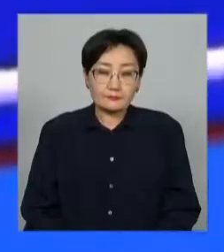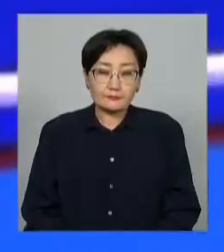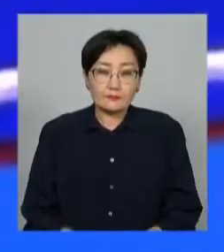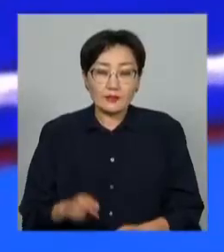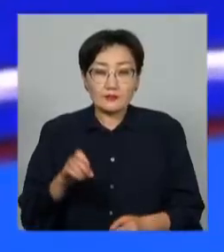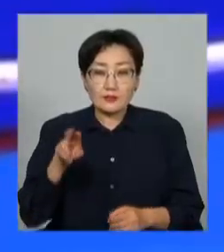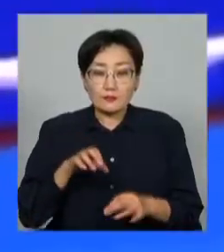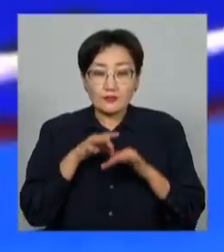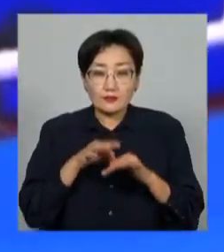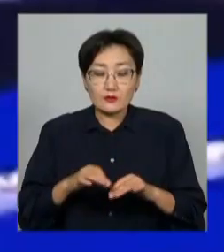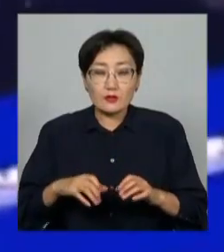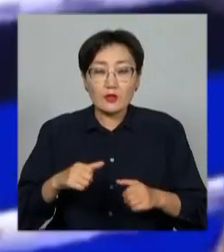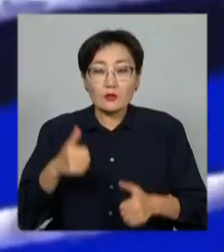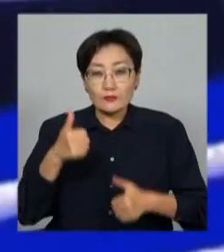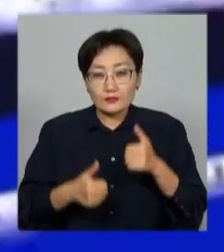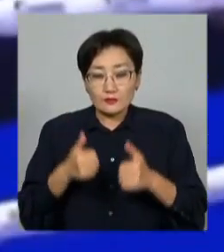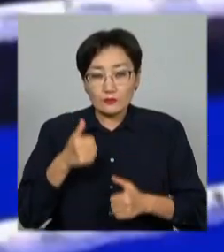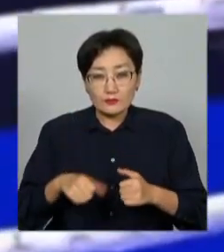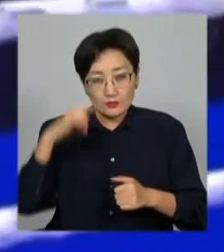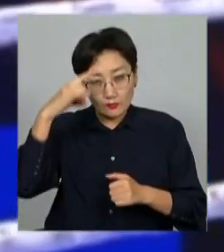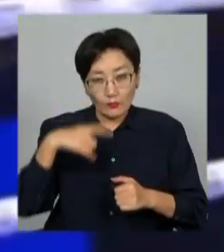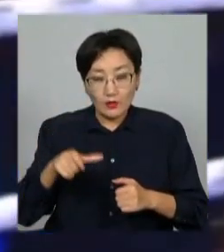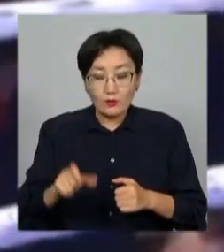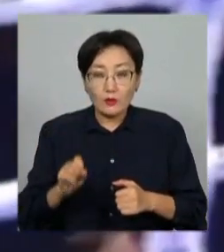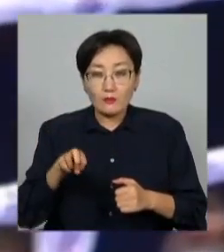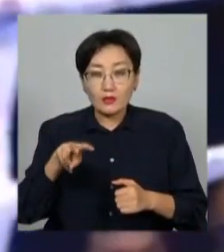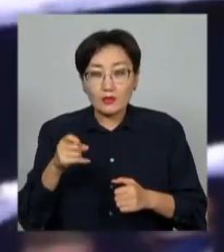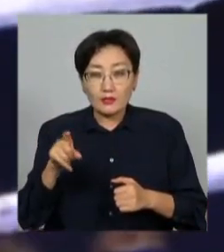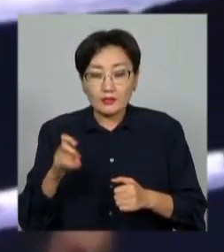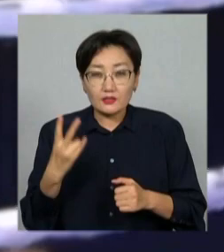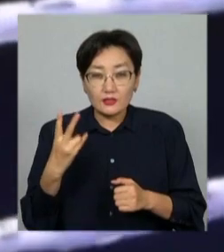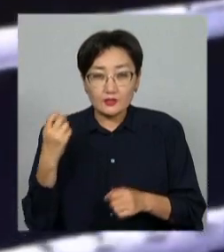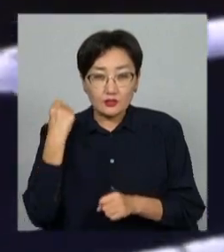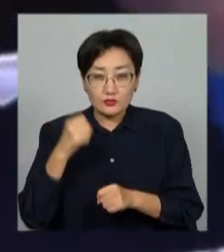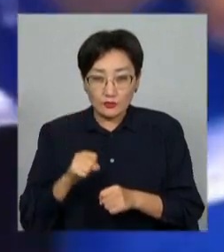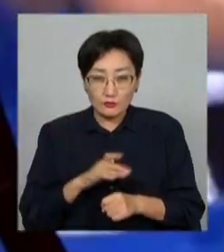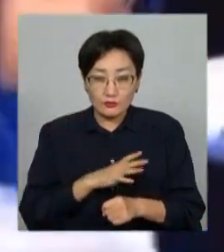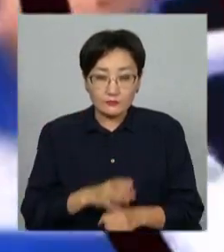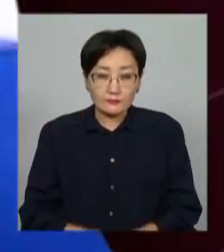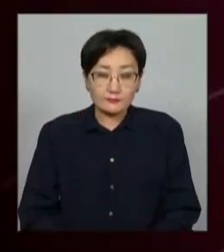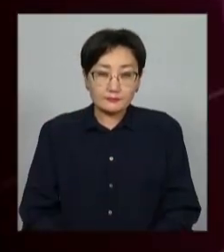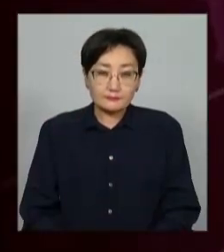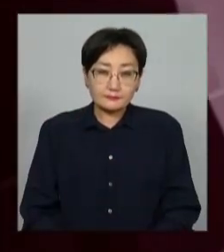Сербияда өтіп жатқан әлем біріншілігінде жерлесіміз Абылайхан Жүсіпов екінші жеңісіне қол жеткізді.